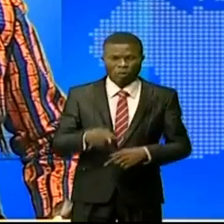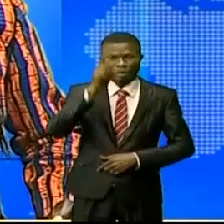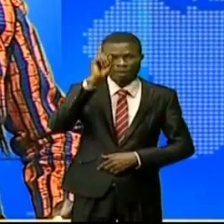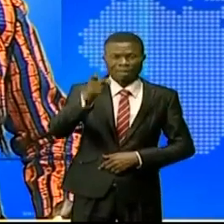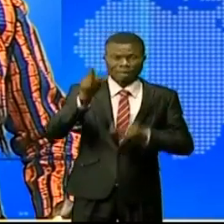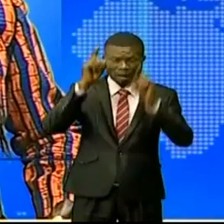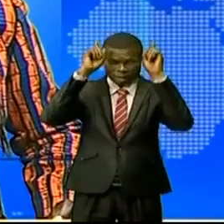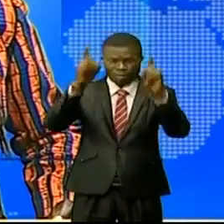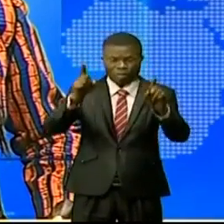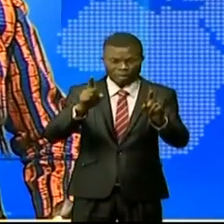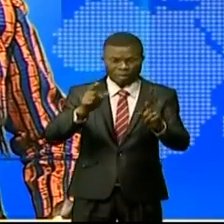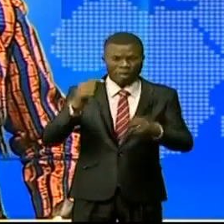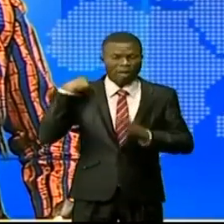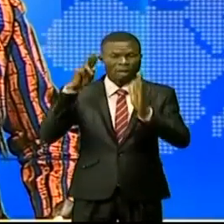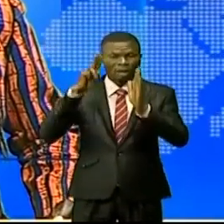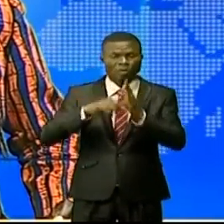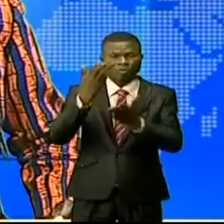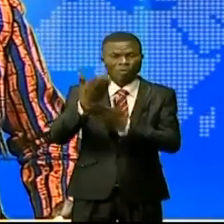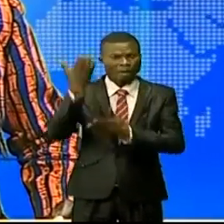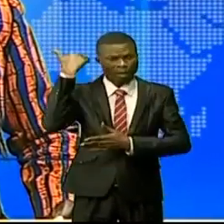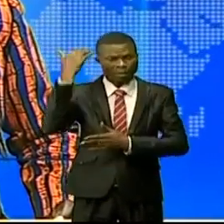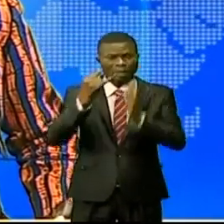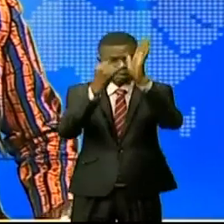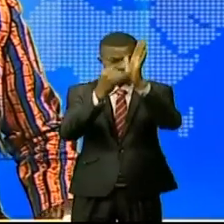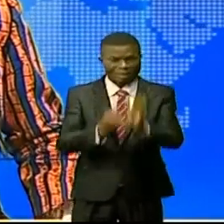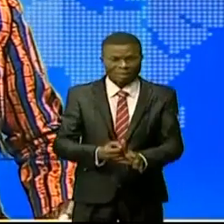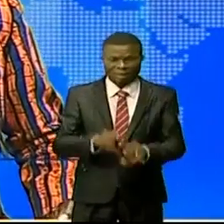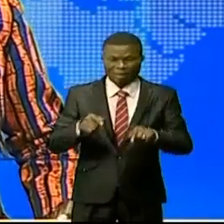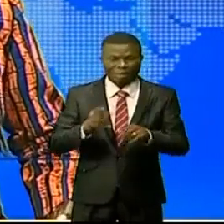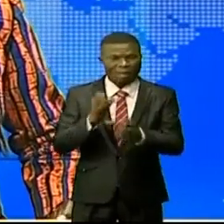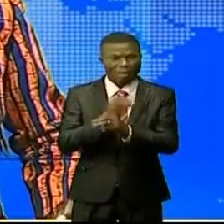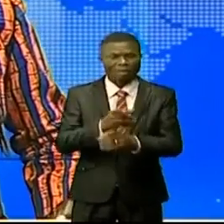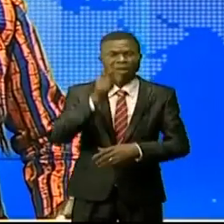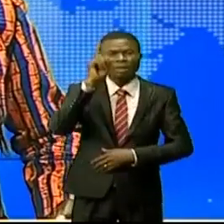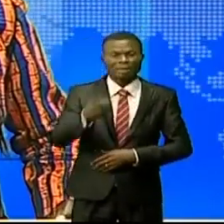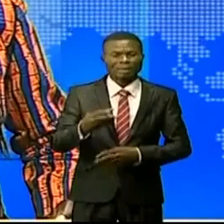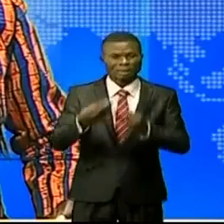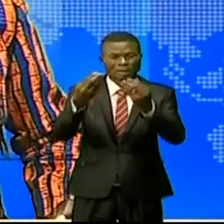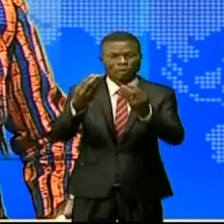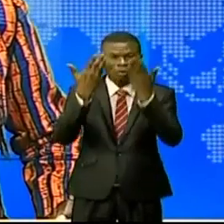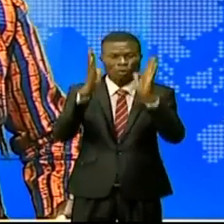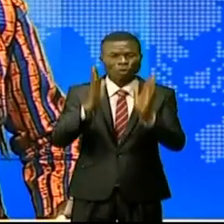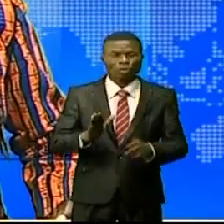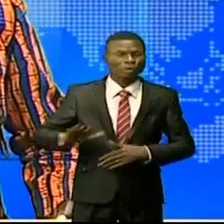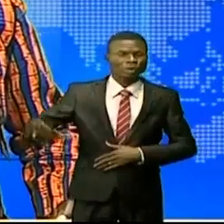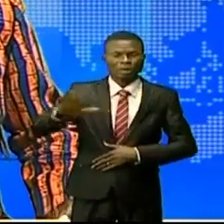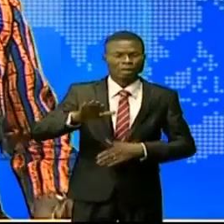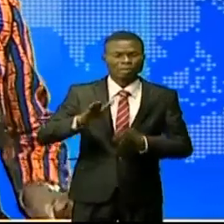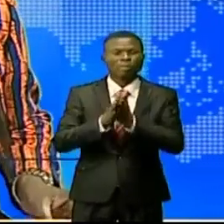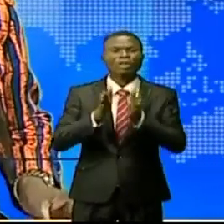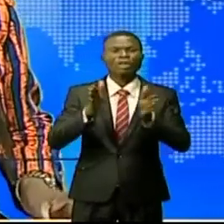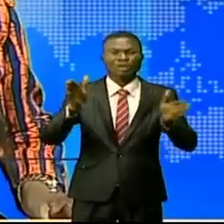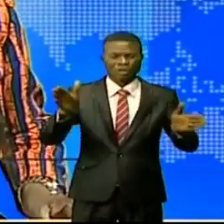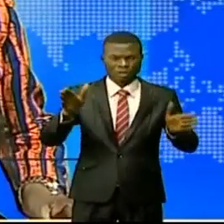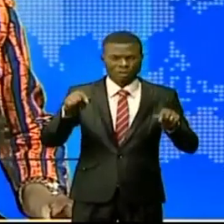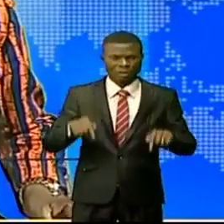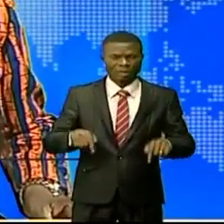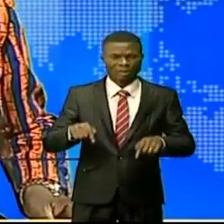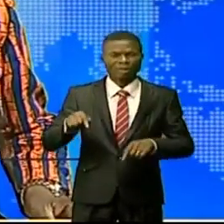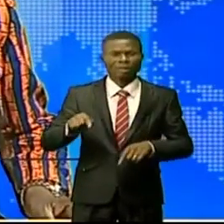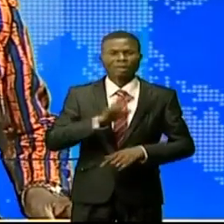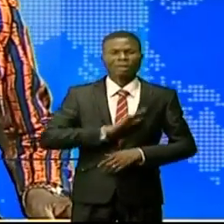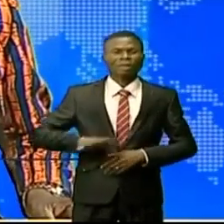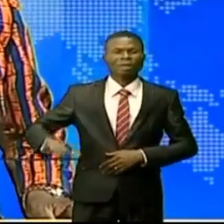Les 6 sont commandés par le gouvernement de la République à la disposition des étudiants de toutes les institutions supérieures de la